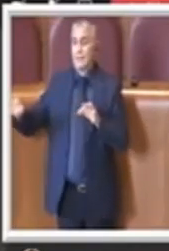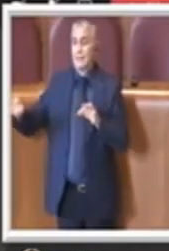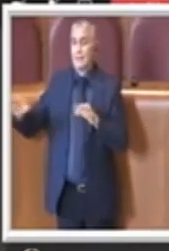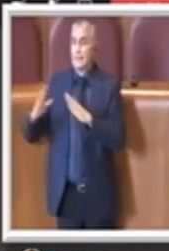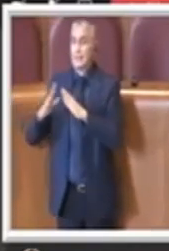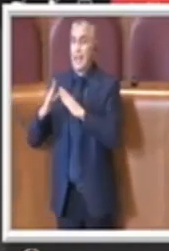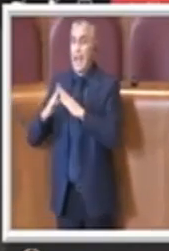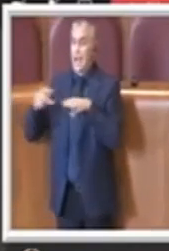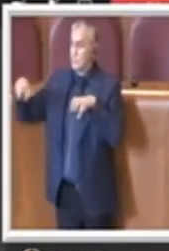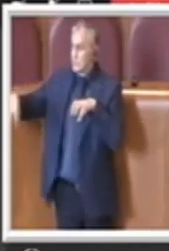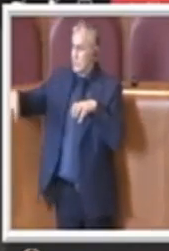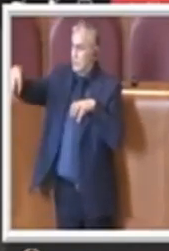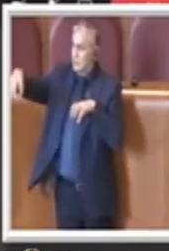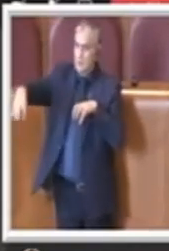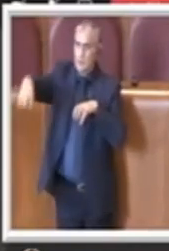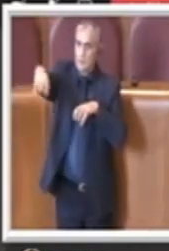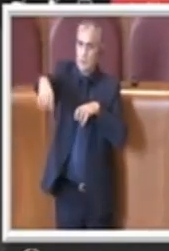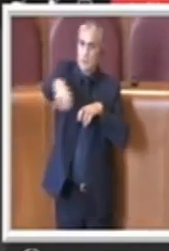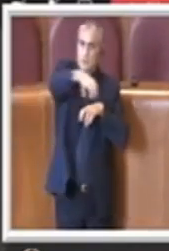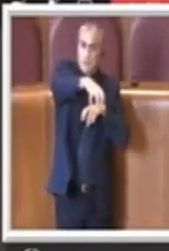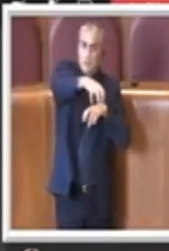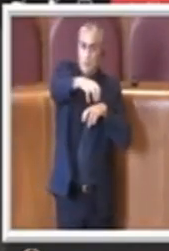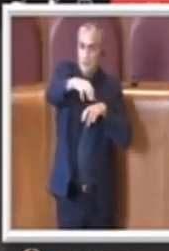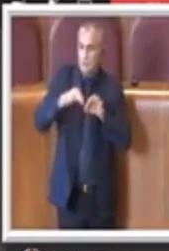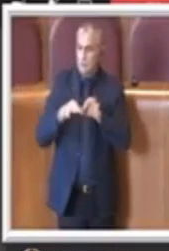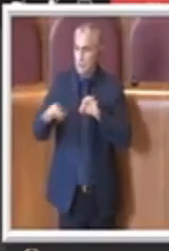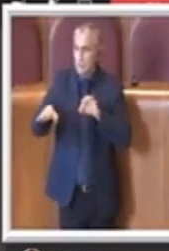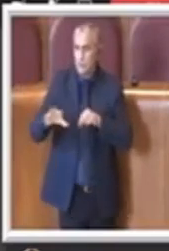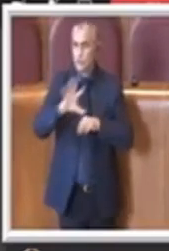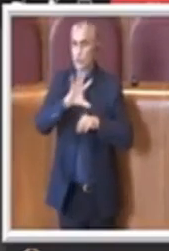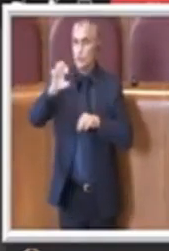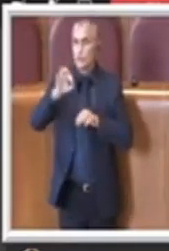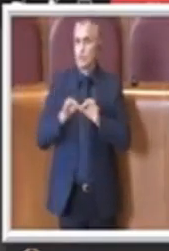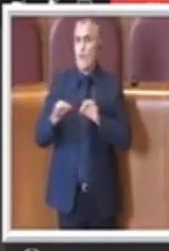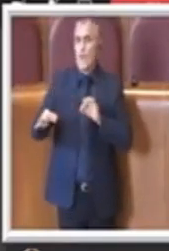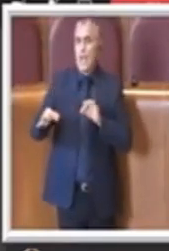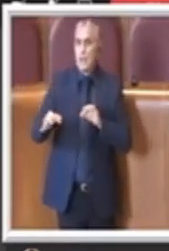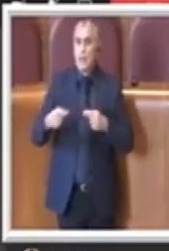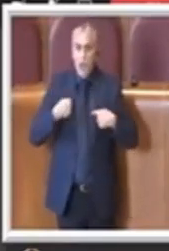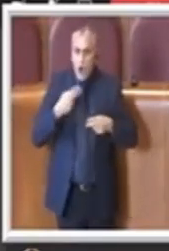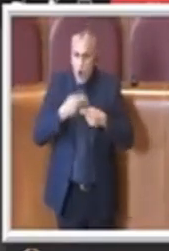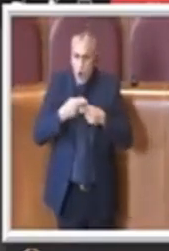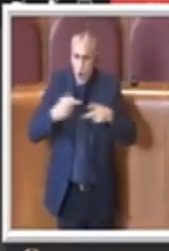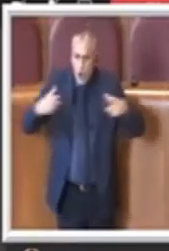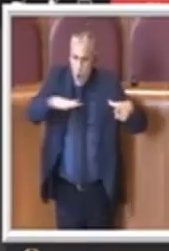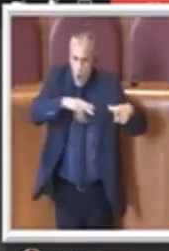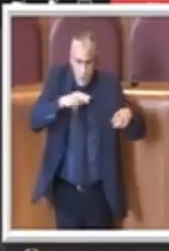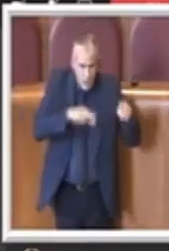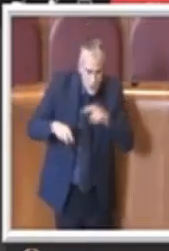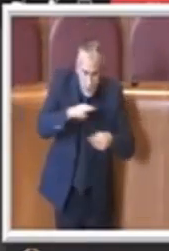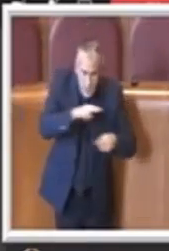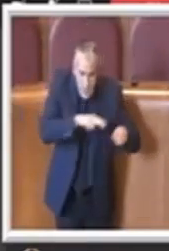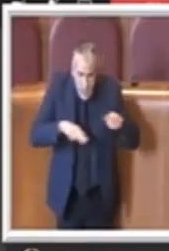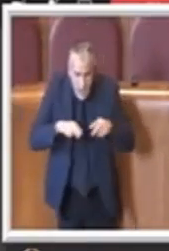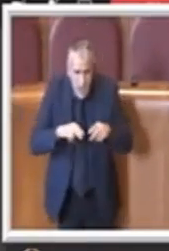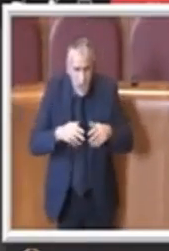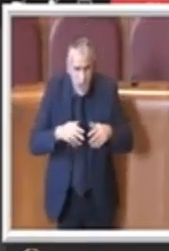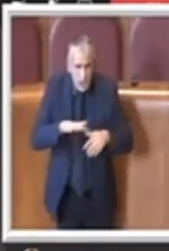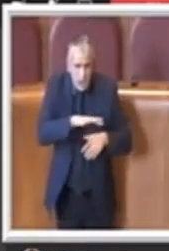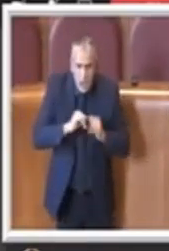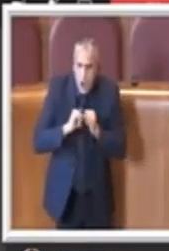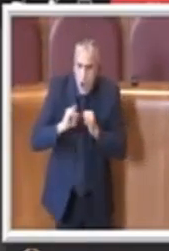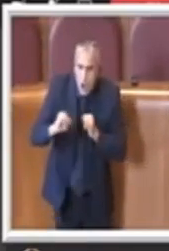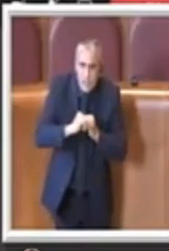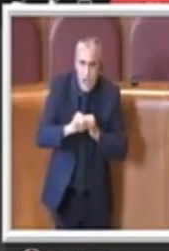e trovare dei posti a roma per mettere realizzare questi impianti noi abbiamo trovato moltissime difficoltà